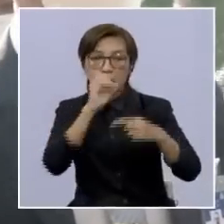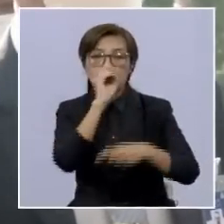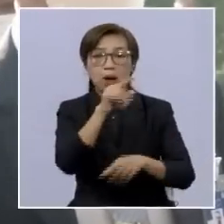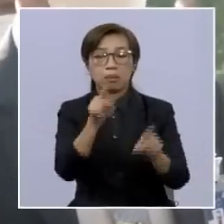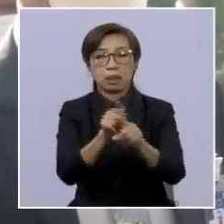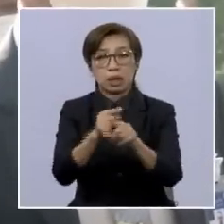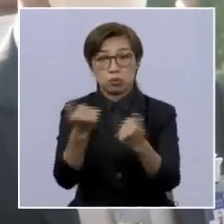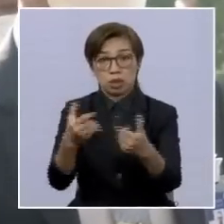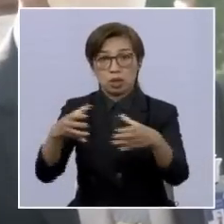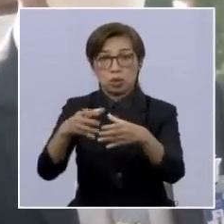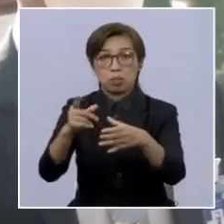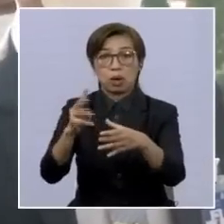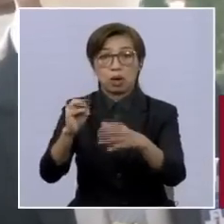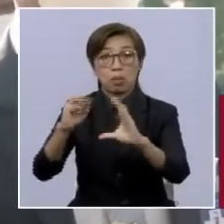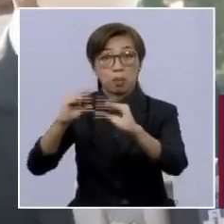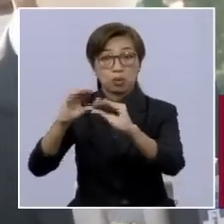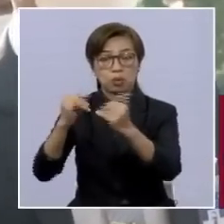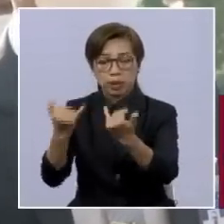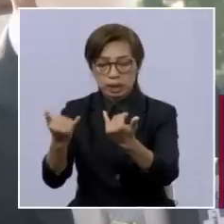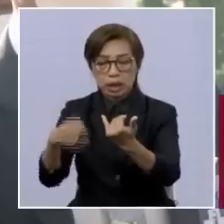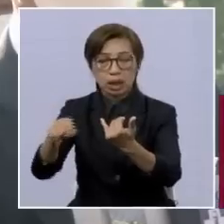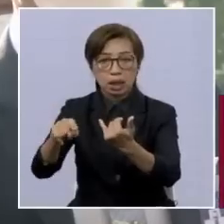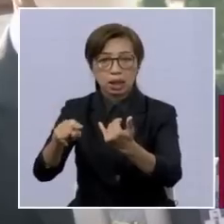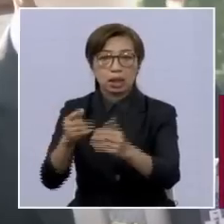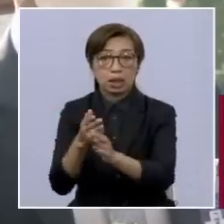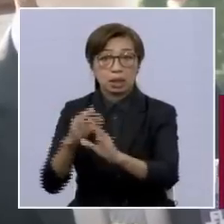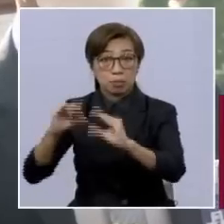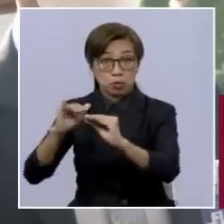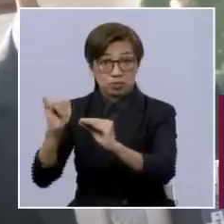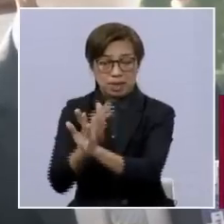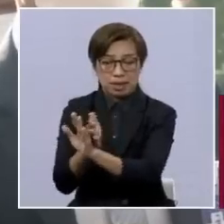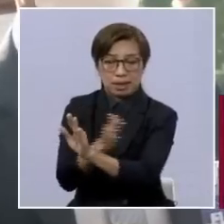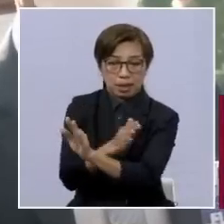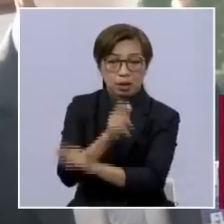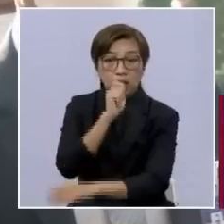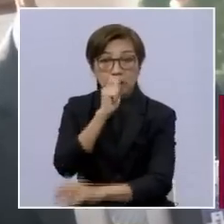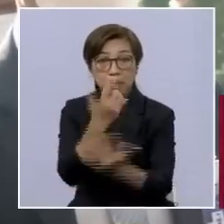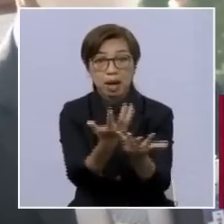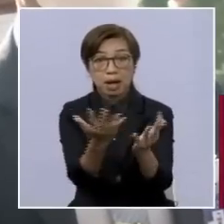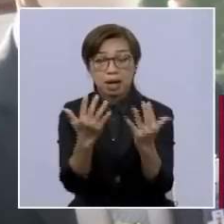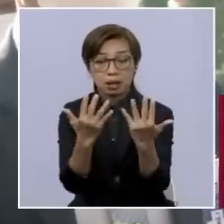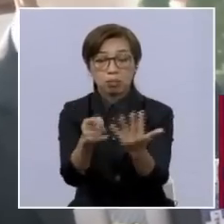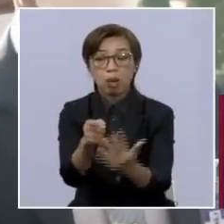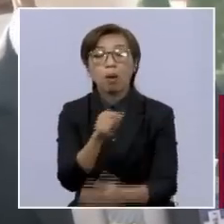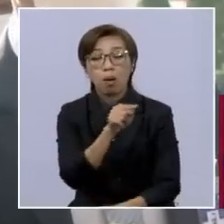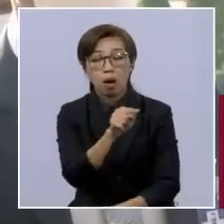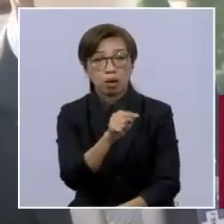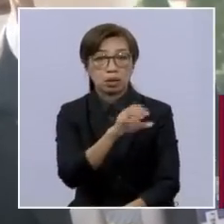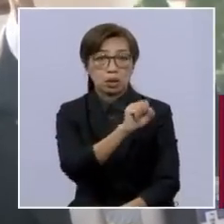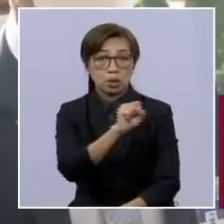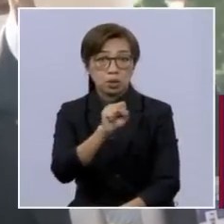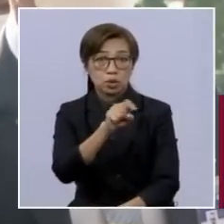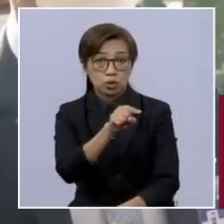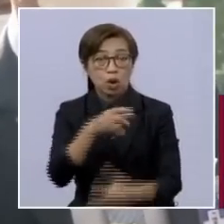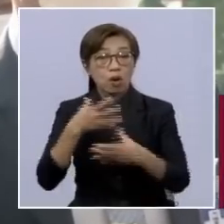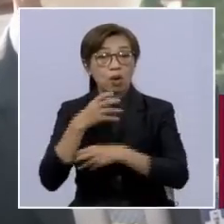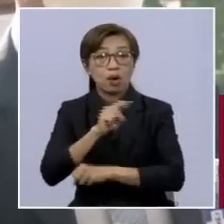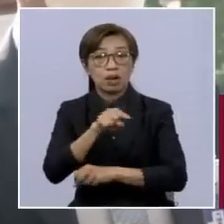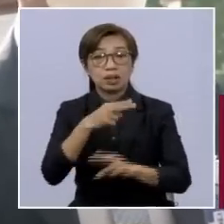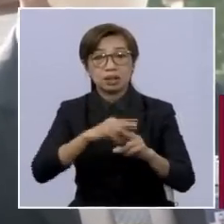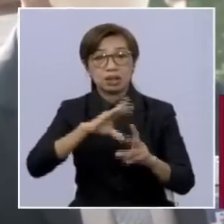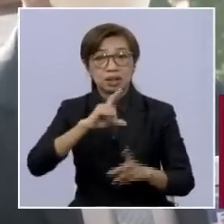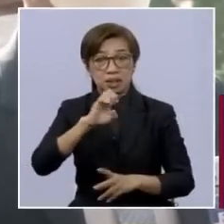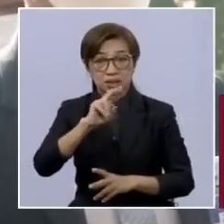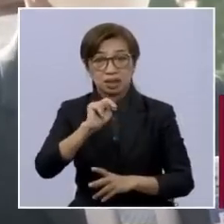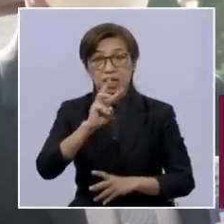คะคุณธนกรวังบุญคงชนะก็ให้สัมภาษณ์ก่อนการประชุมครม.ค่ะพูดถึงกรณีที่คุณชินวรบุญเกียรติออกมาเตือนนายก